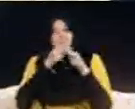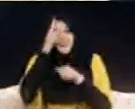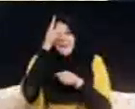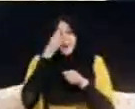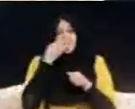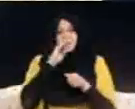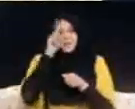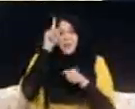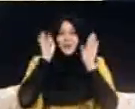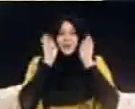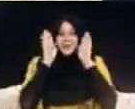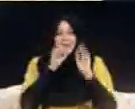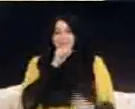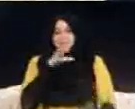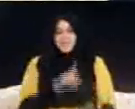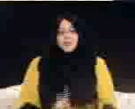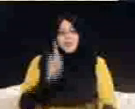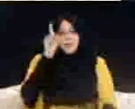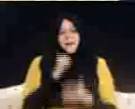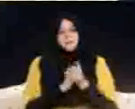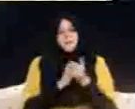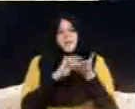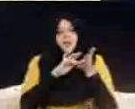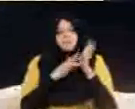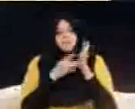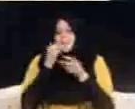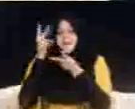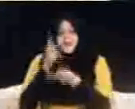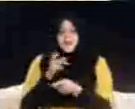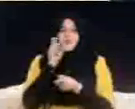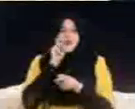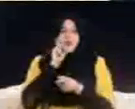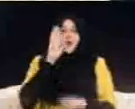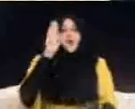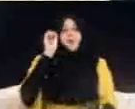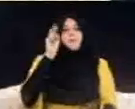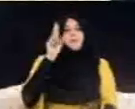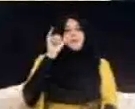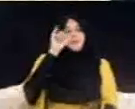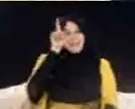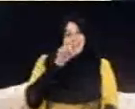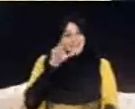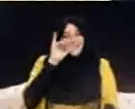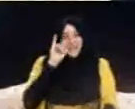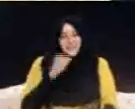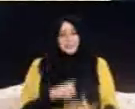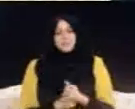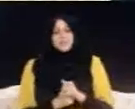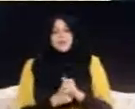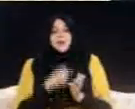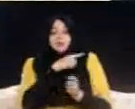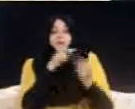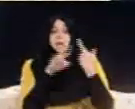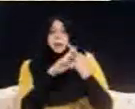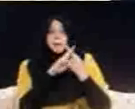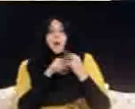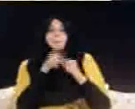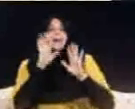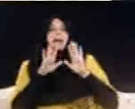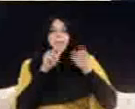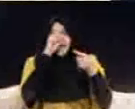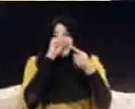يسلمك، بارك الله. إذن ونتواصل إن شاء الله مع فضيلة الدكتور للإجابة عن أسئلتكم واستفساراتكم بعد بيان موضوع